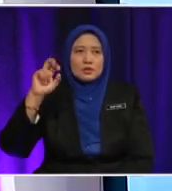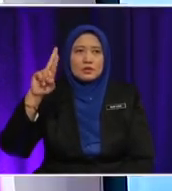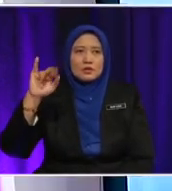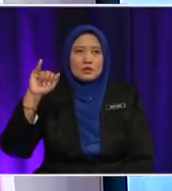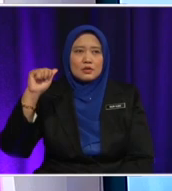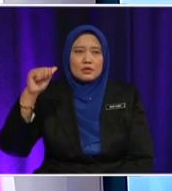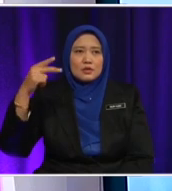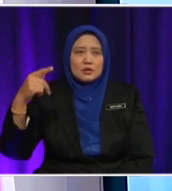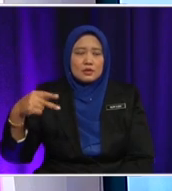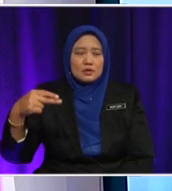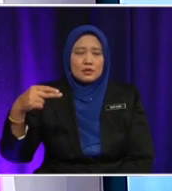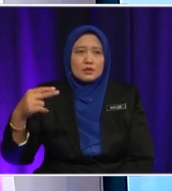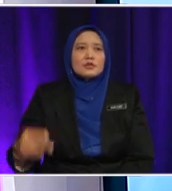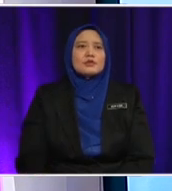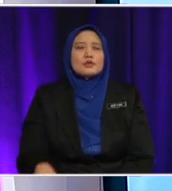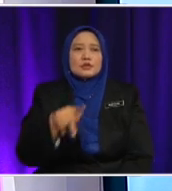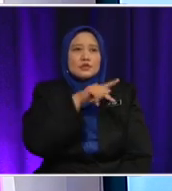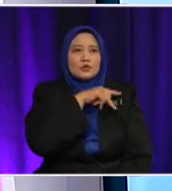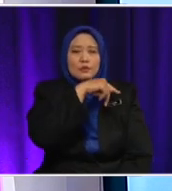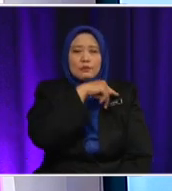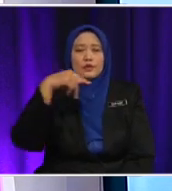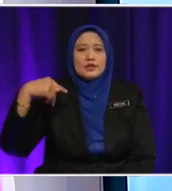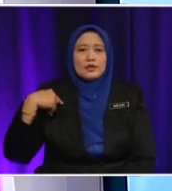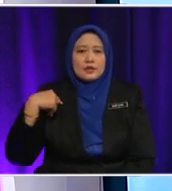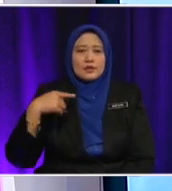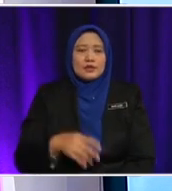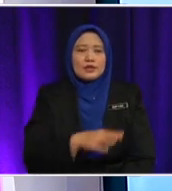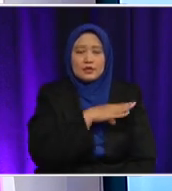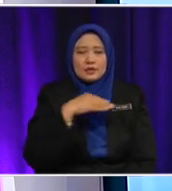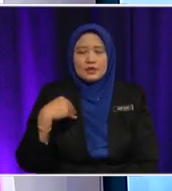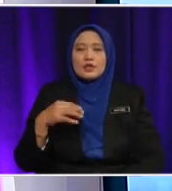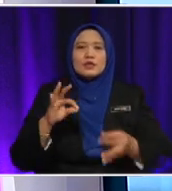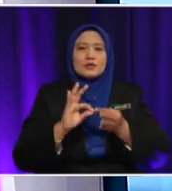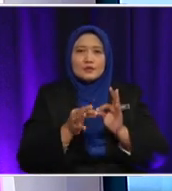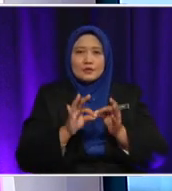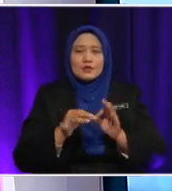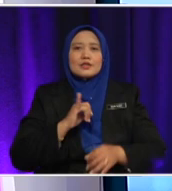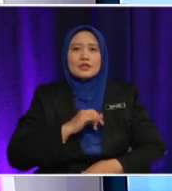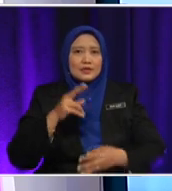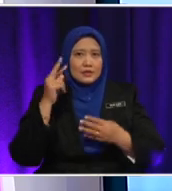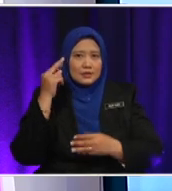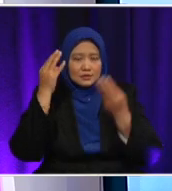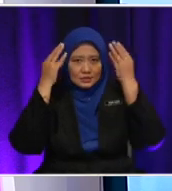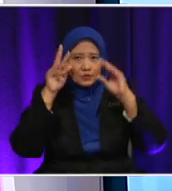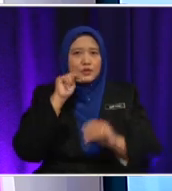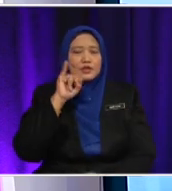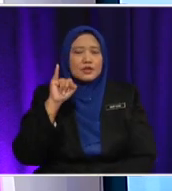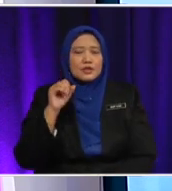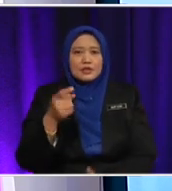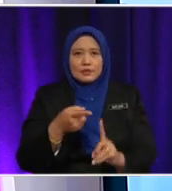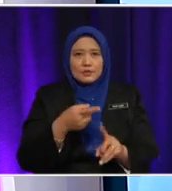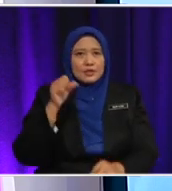elektrik dan elektronik dari sekolah menengah teknik Kuala Lumpur dan juga juru bahasa isyarat kita cek kuno zaman merupakan